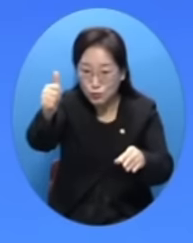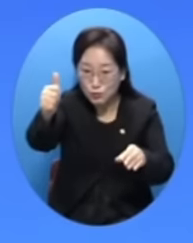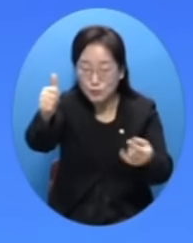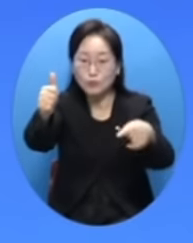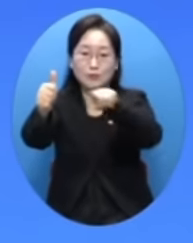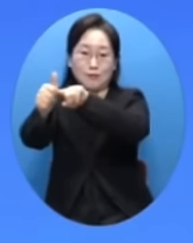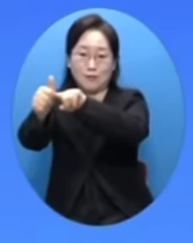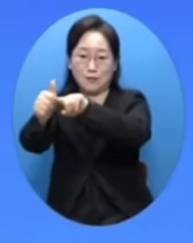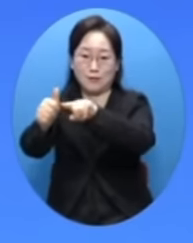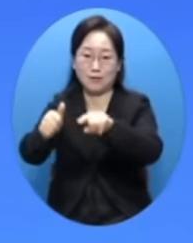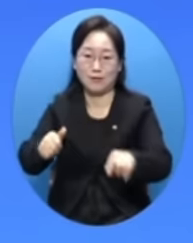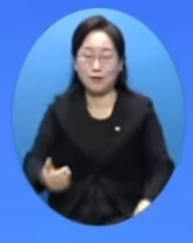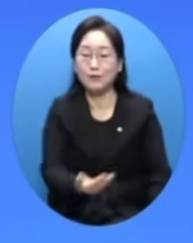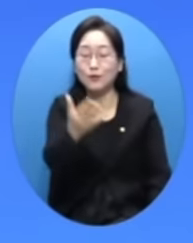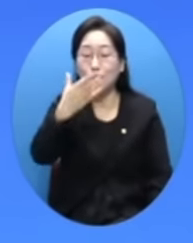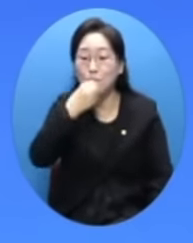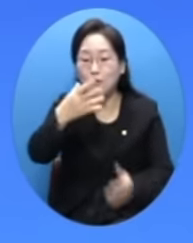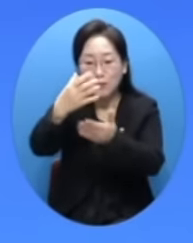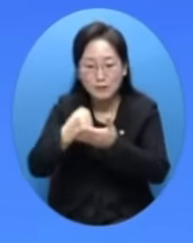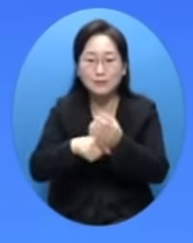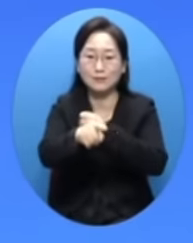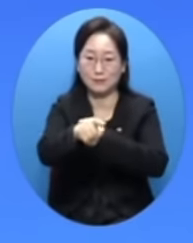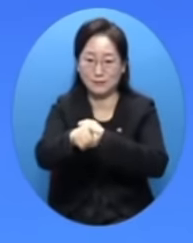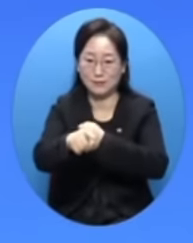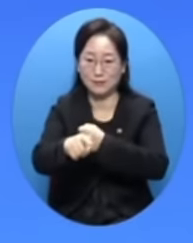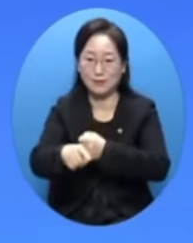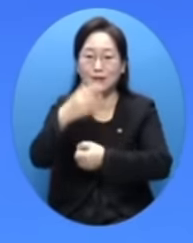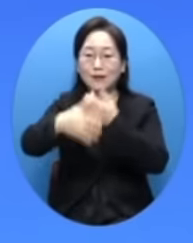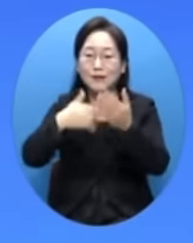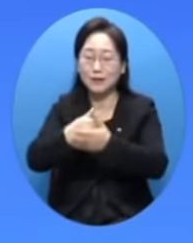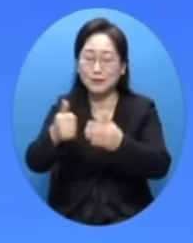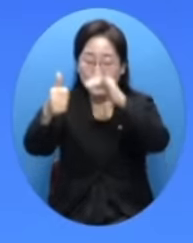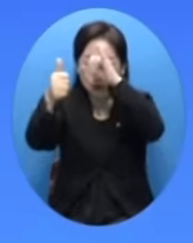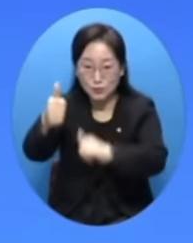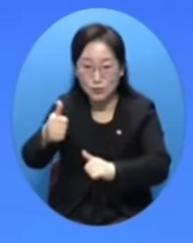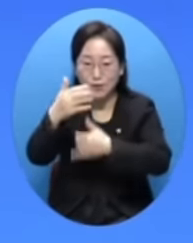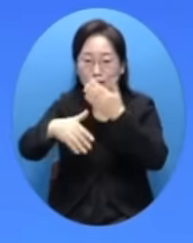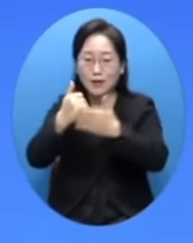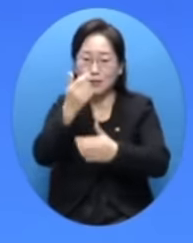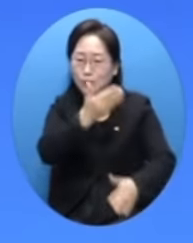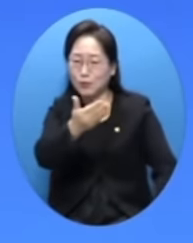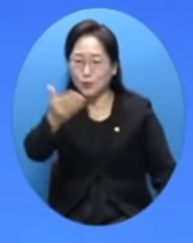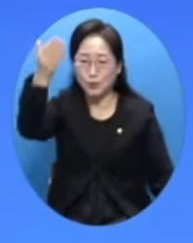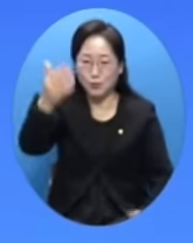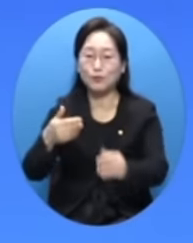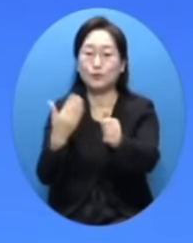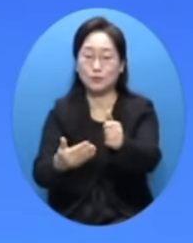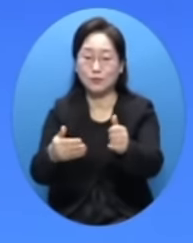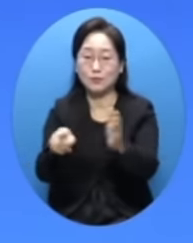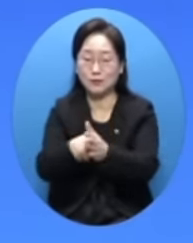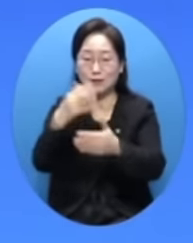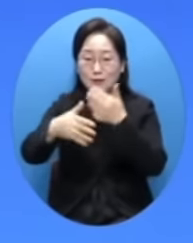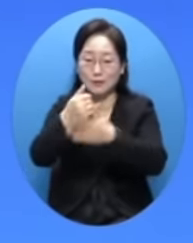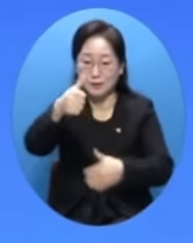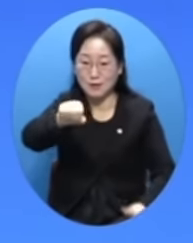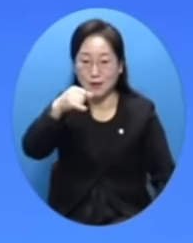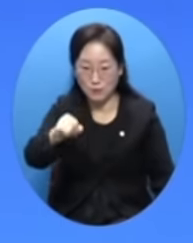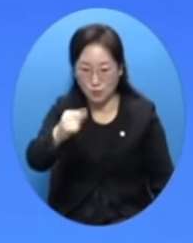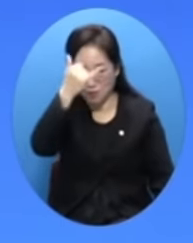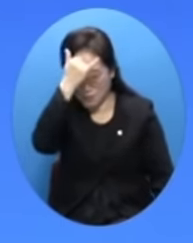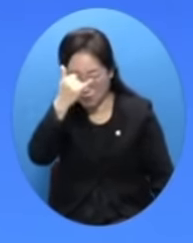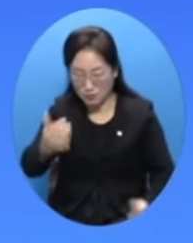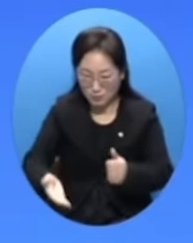것입니다 여러분 복 인생이 되었습니다 하나님에 충성하면 하나님 우리를 높여 주시는 것입니다 하나님의 자녀로 예우해 주시는